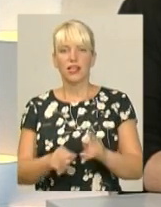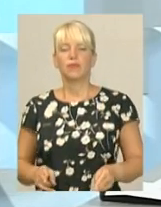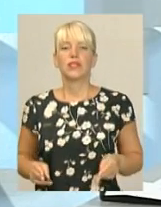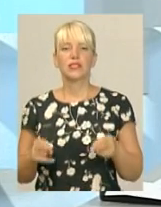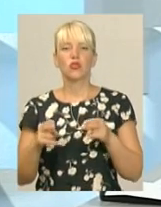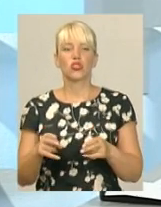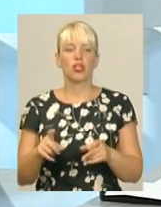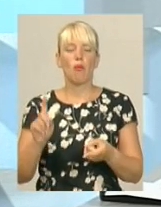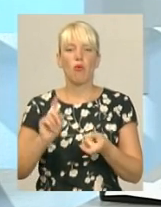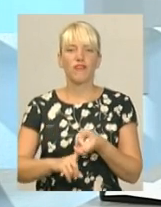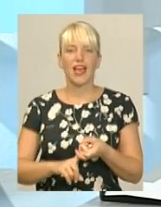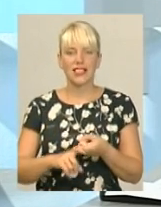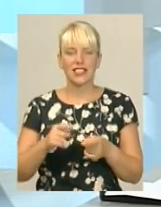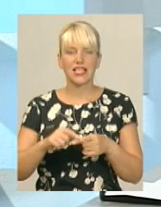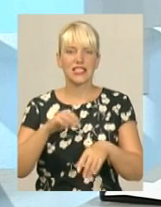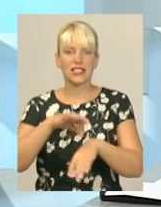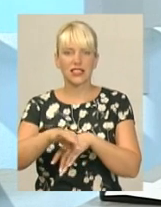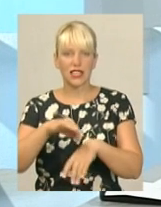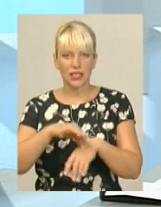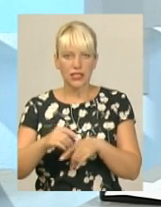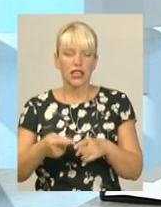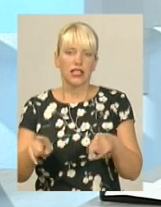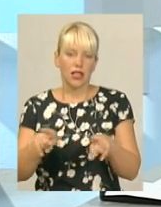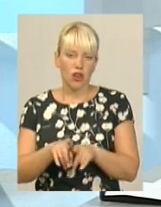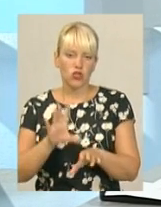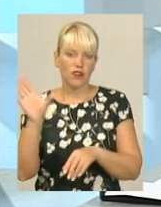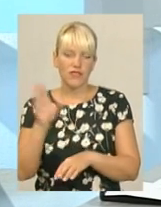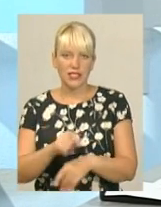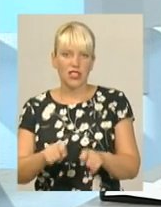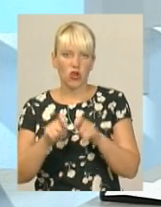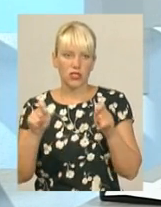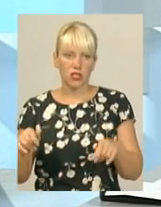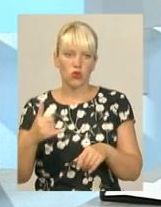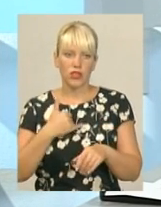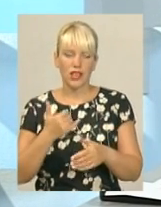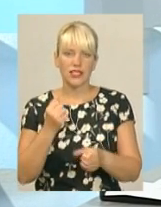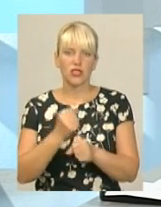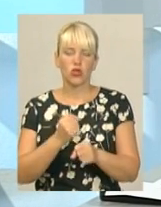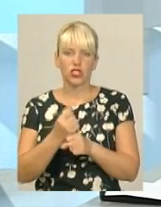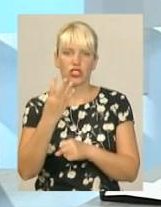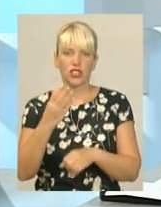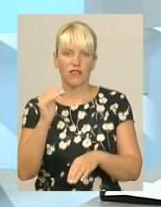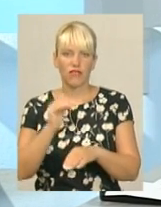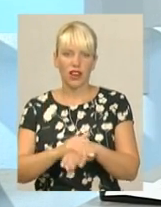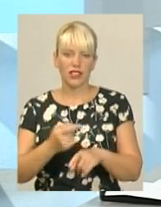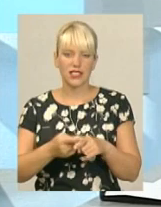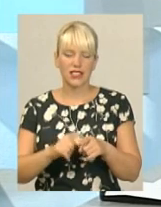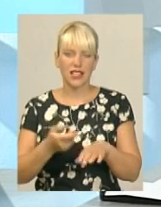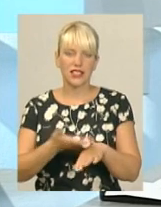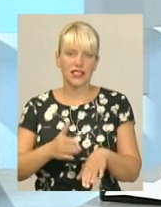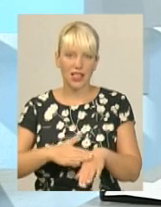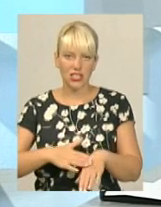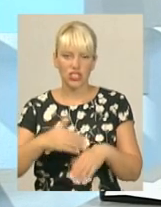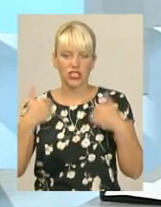злочинів, пов'язаних з нанесенням тяжких тілесних ушкоджень, також вони всі розкриті. В нас скоєно 4 факти, це тяжкі тілесні ушкодження,